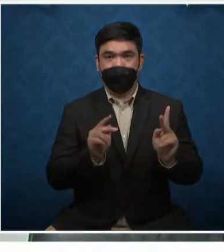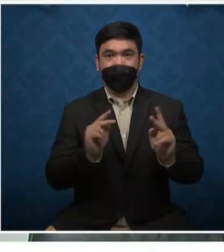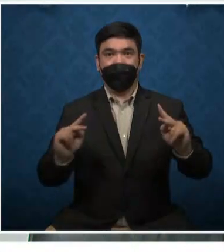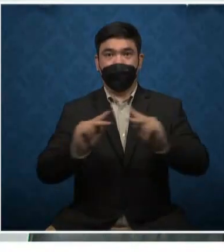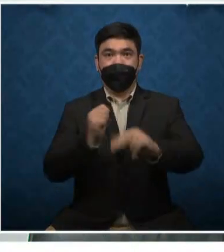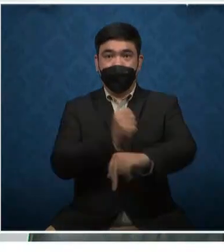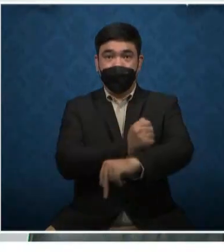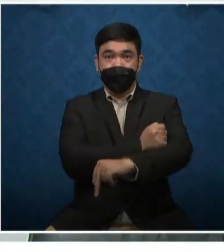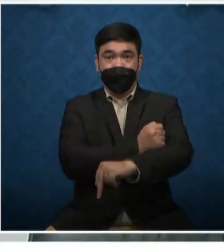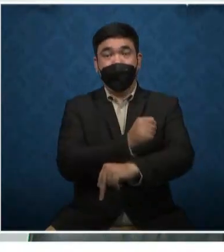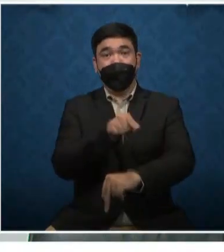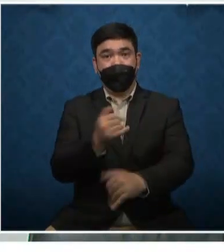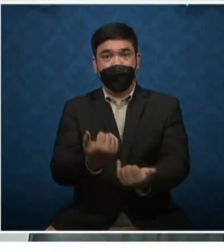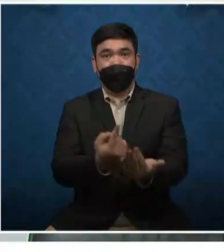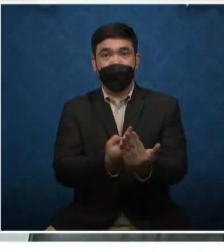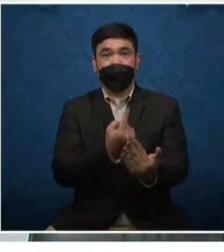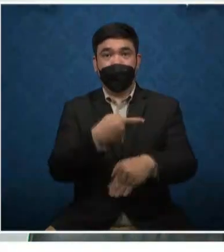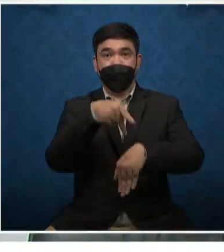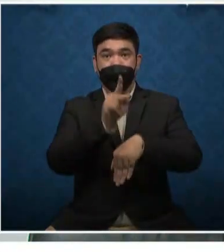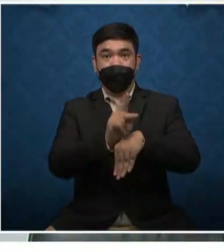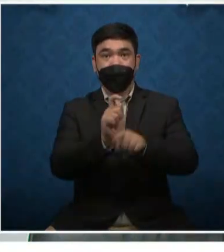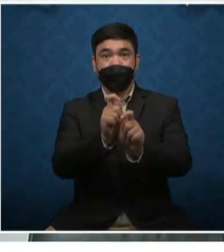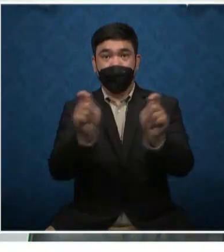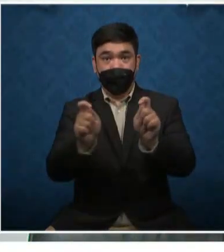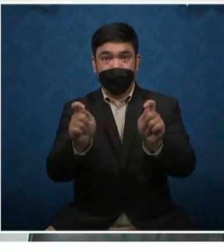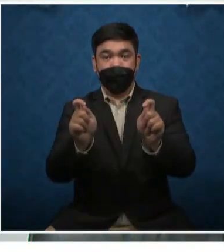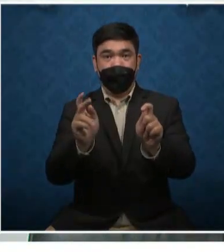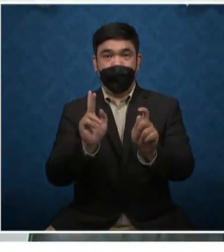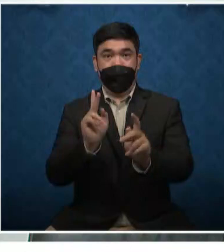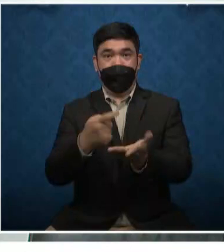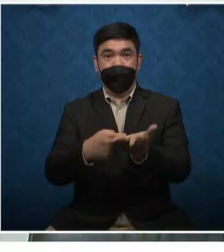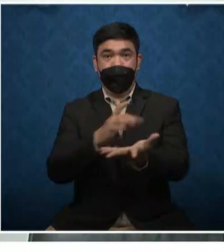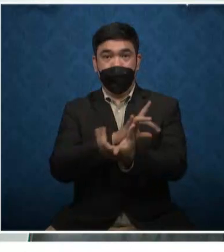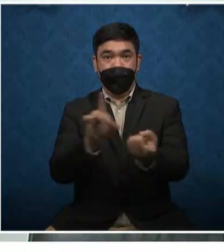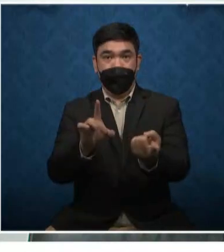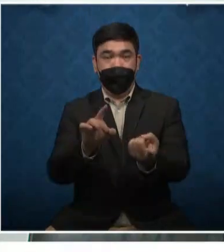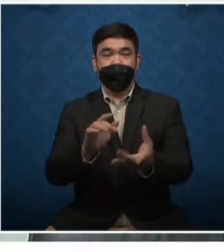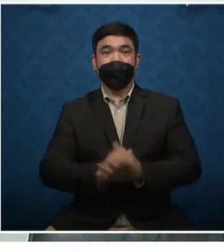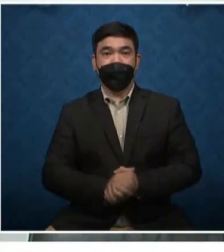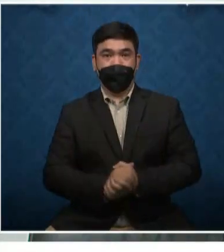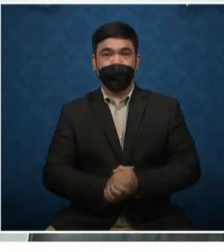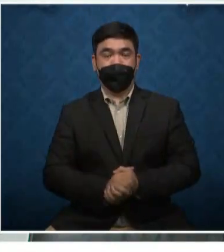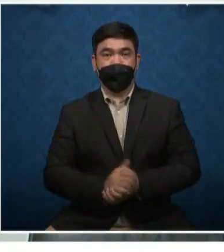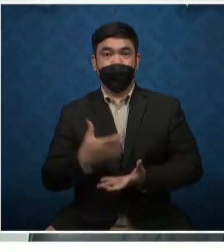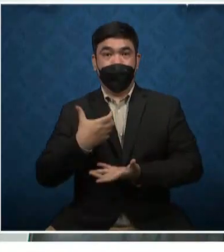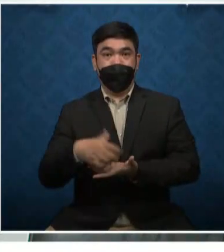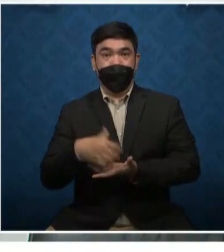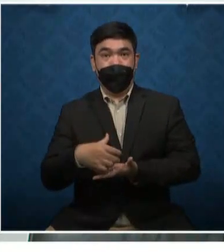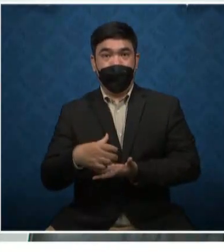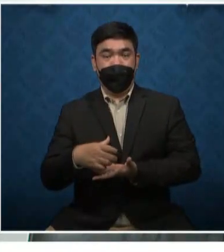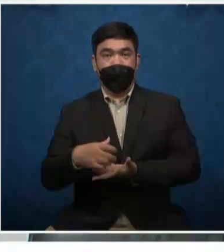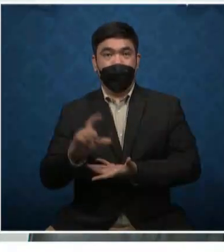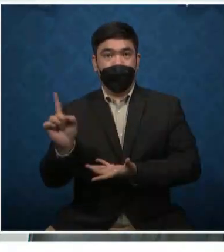านในฐานะประธานคณะอนุกรรมการด้านประกันสังคมขอนำเสนอสาระส